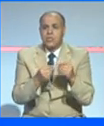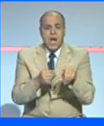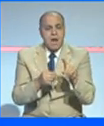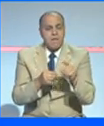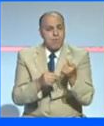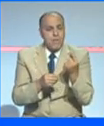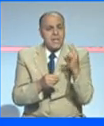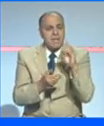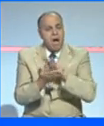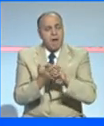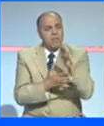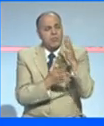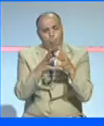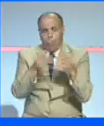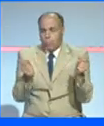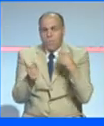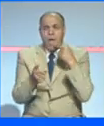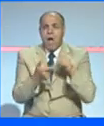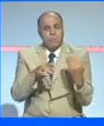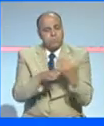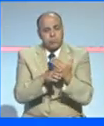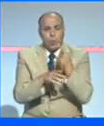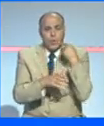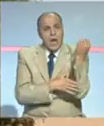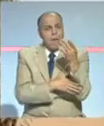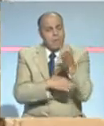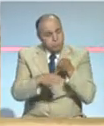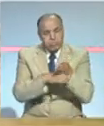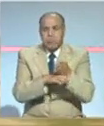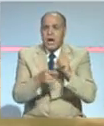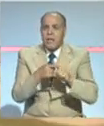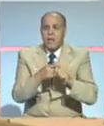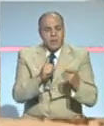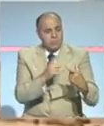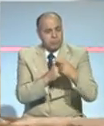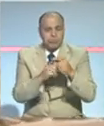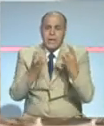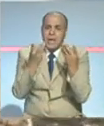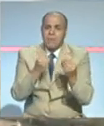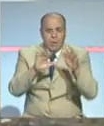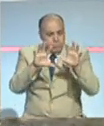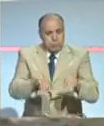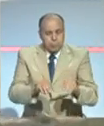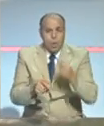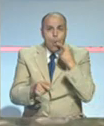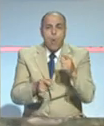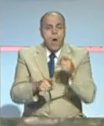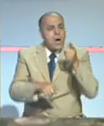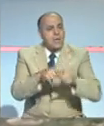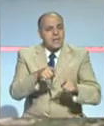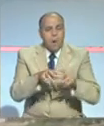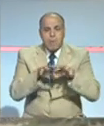الف ومائه هكتار من الاشجار حيث تدخلت وحدات الحمايه المدنيه ل محاصره النيران واخمادها ومنع